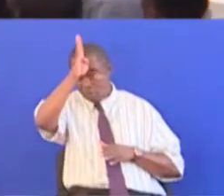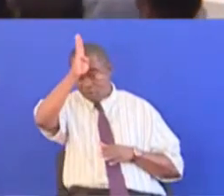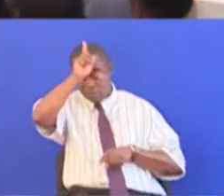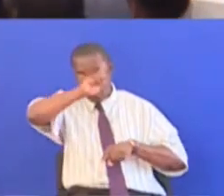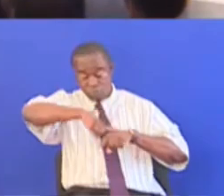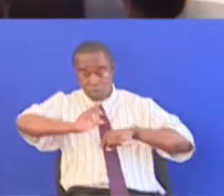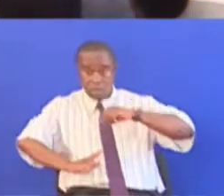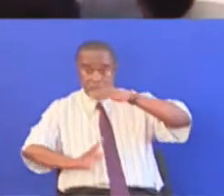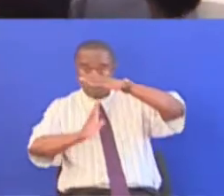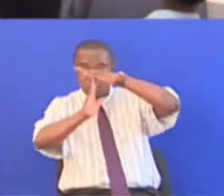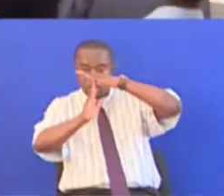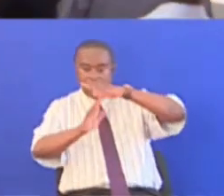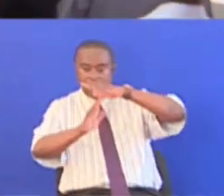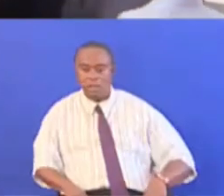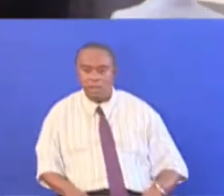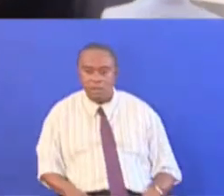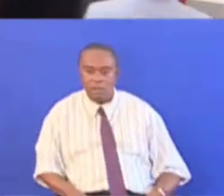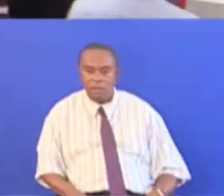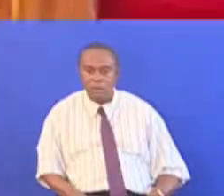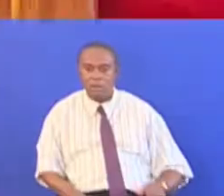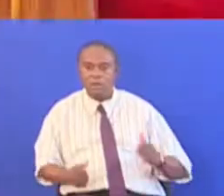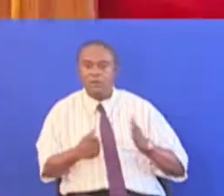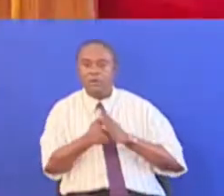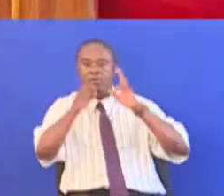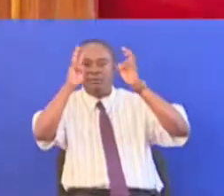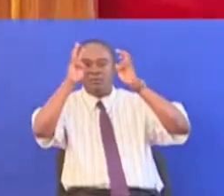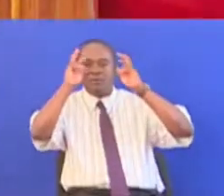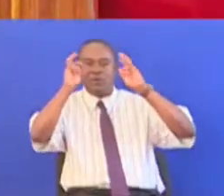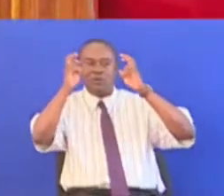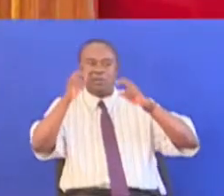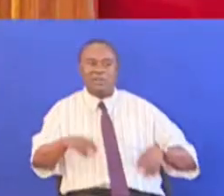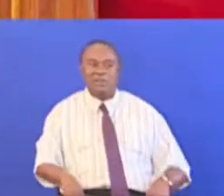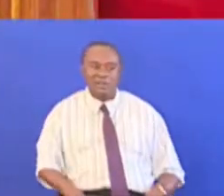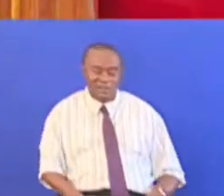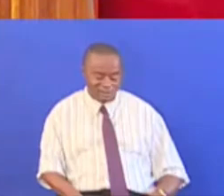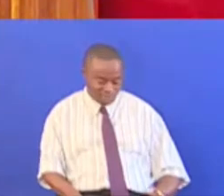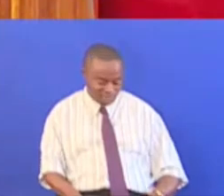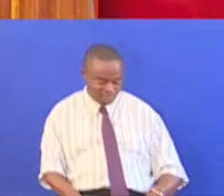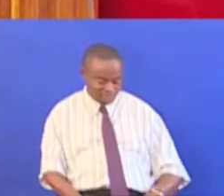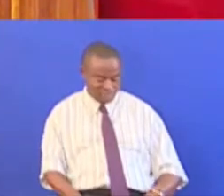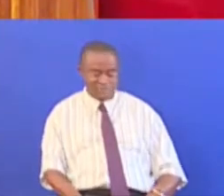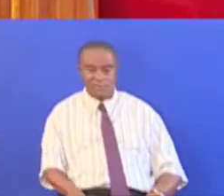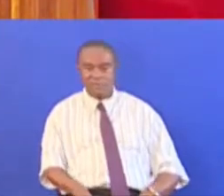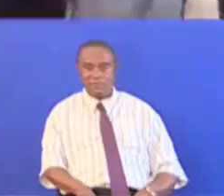Palamagamba Kabudi. Naomba kuunga mkono hoja. Asante sana.